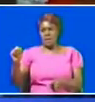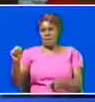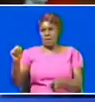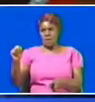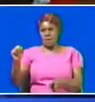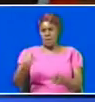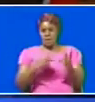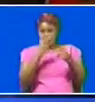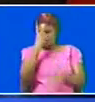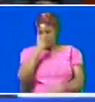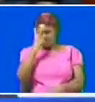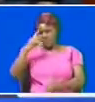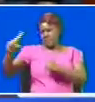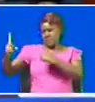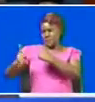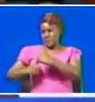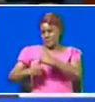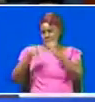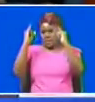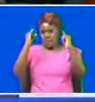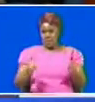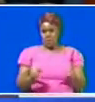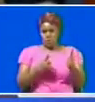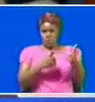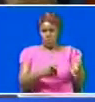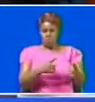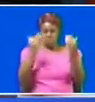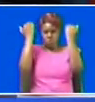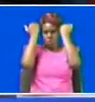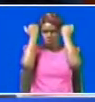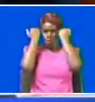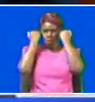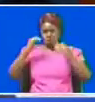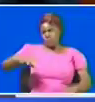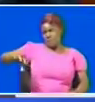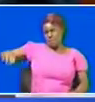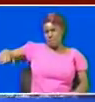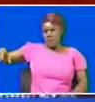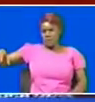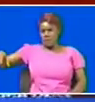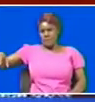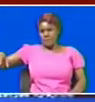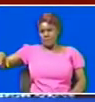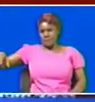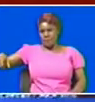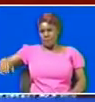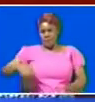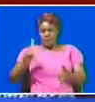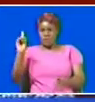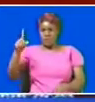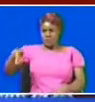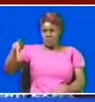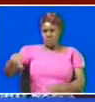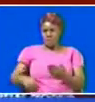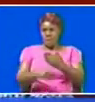Odhiambo. Washtakiwa hao sita wameshtakiwa upya mbele ya hakimu mkuu wa mahakama ya Milimani Douglas Ogoti baada ya upande wa mashtaka